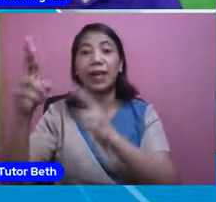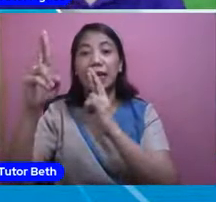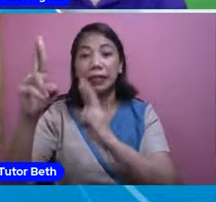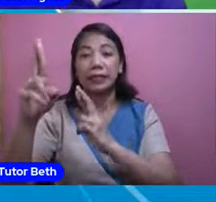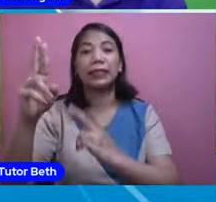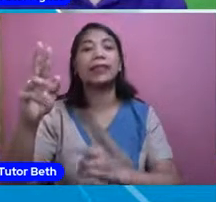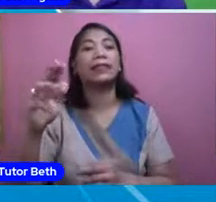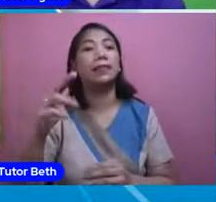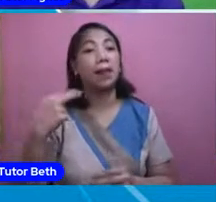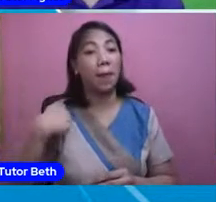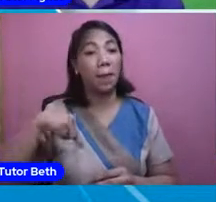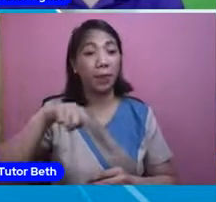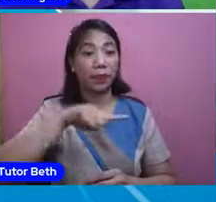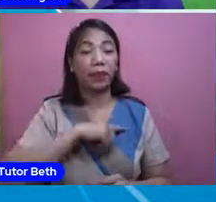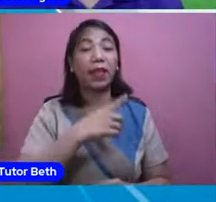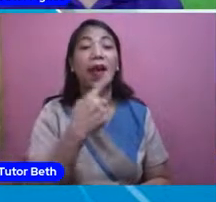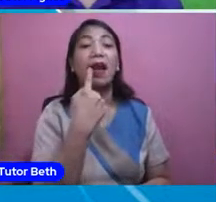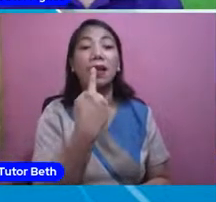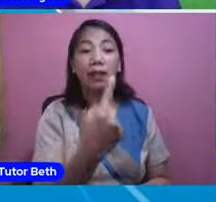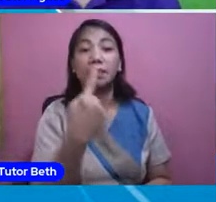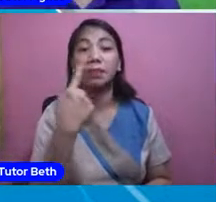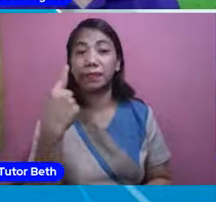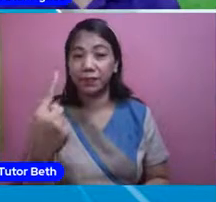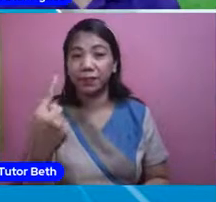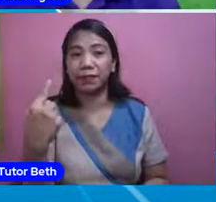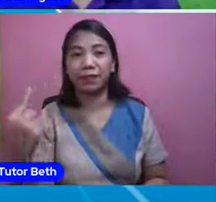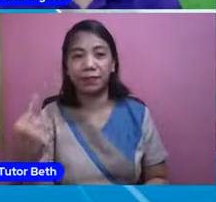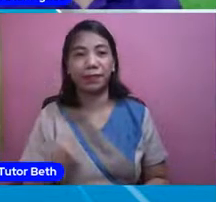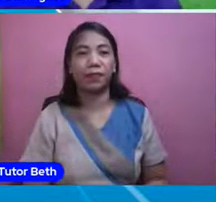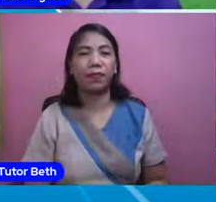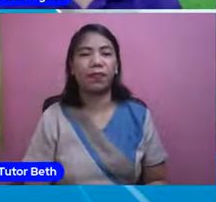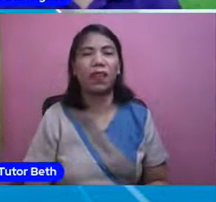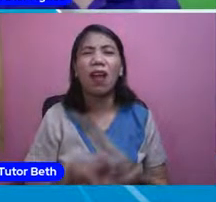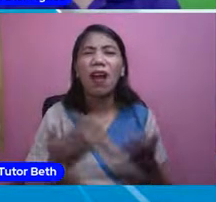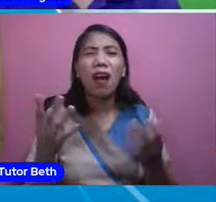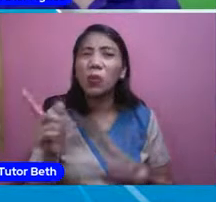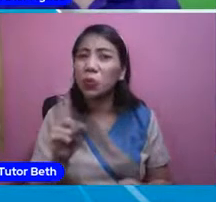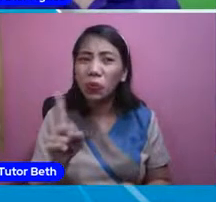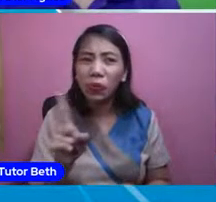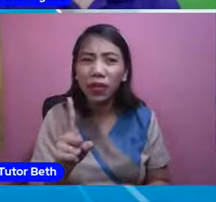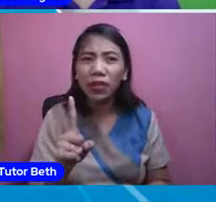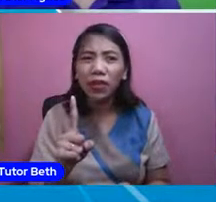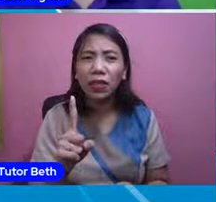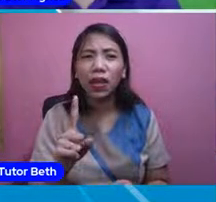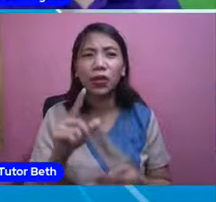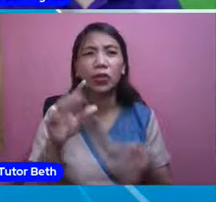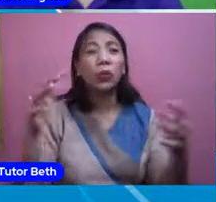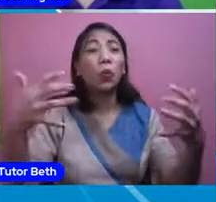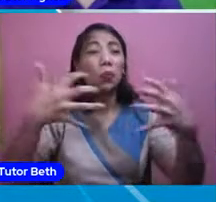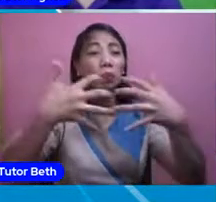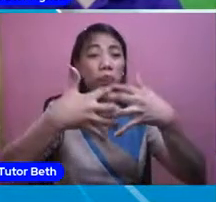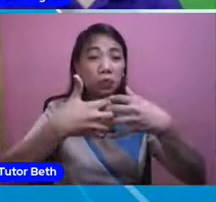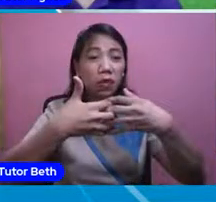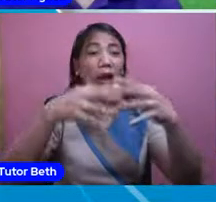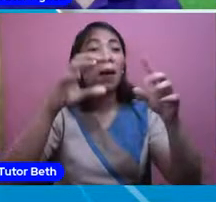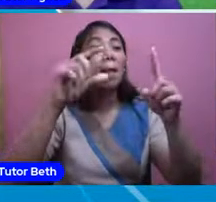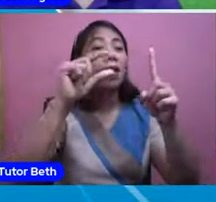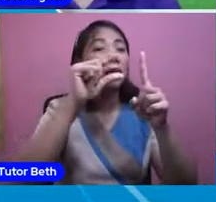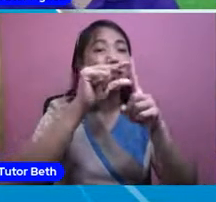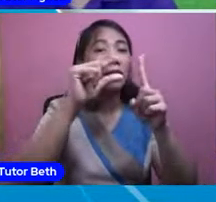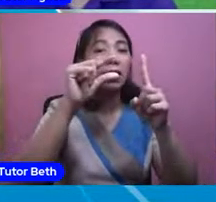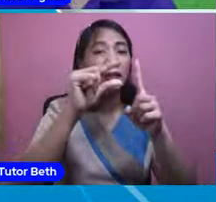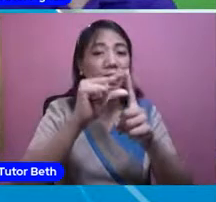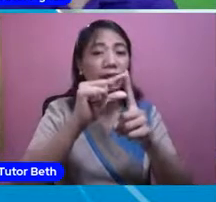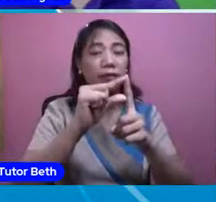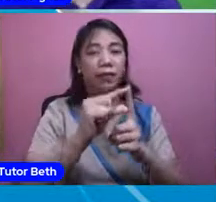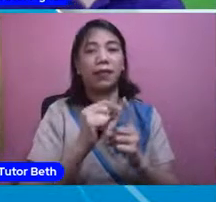Okay, ano kaya yung angkop na salita para i-describe ang inyong pamilya? Gamit ang salitang